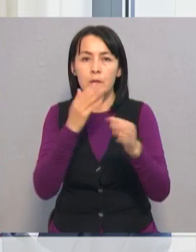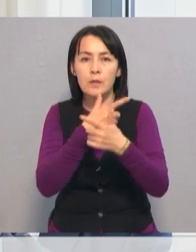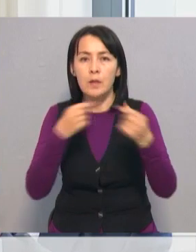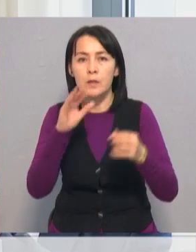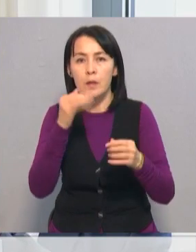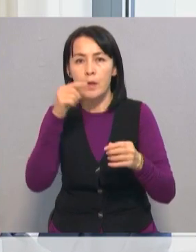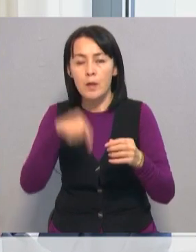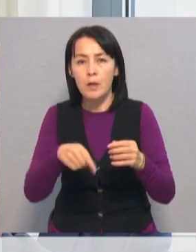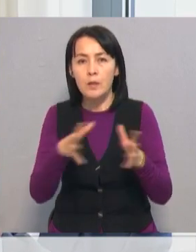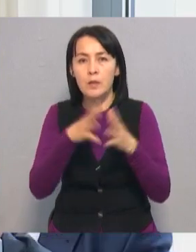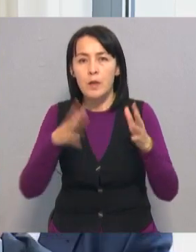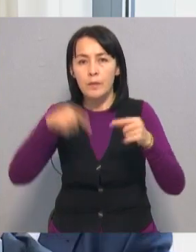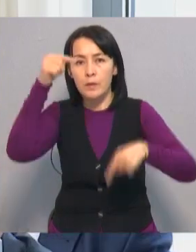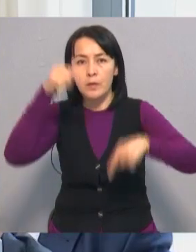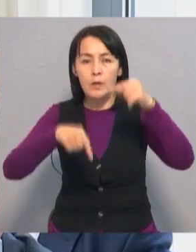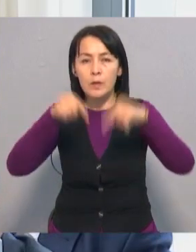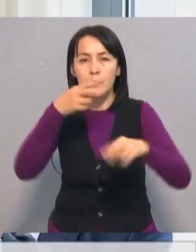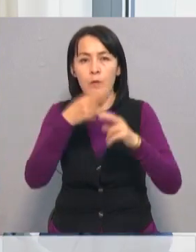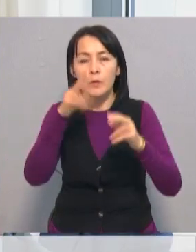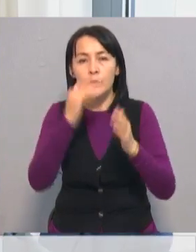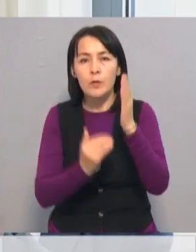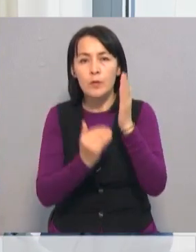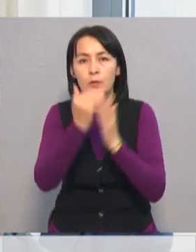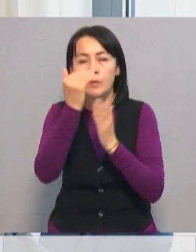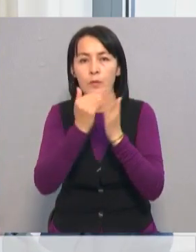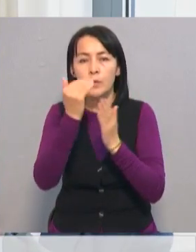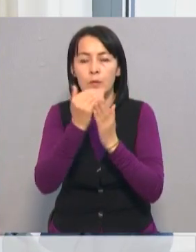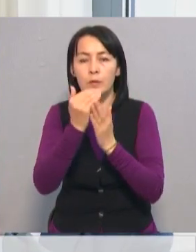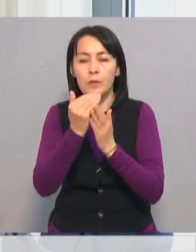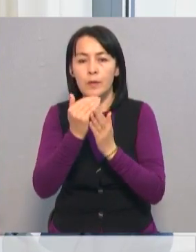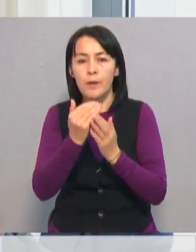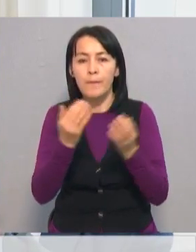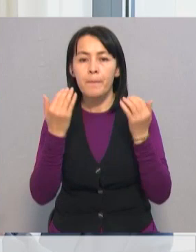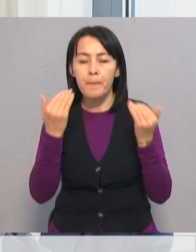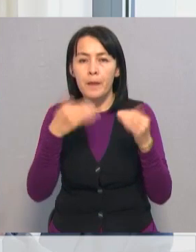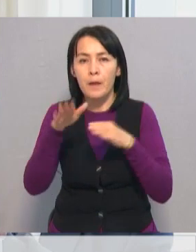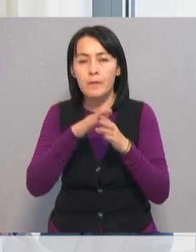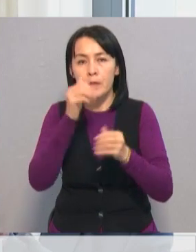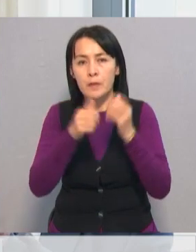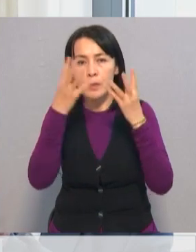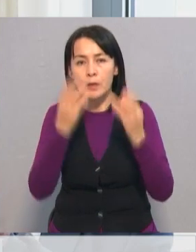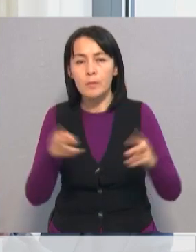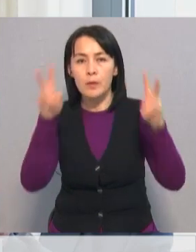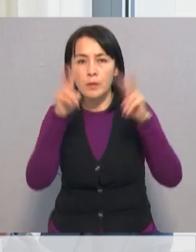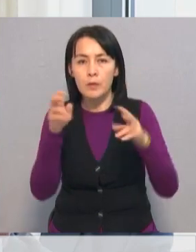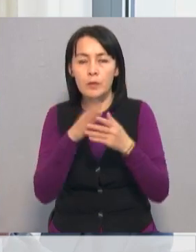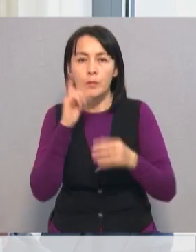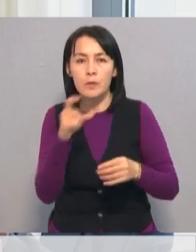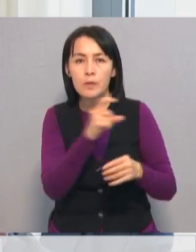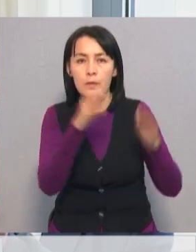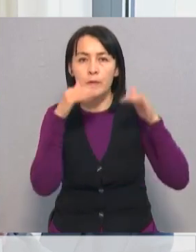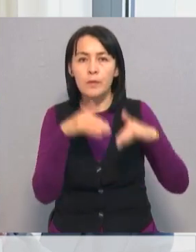февраль показывает что объём выпадающих осадков во всех регионах области будет выше нормы ведётся ежедневный мониторинг рек и